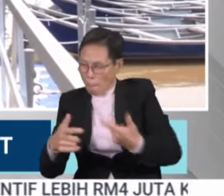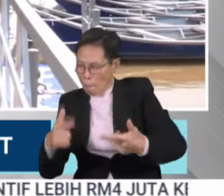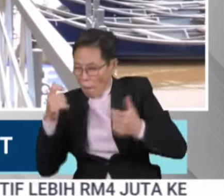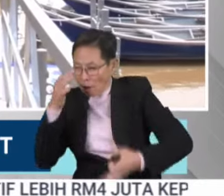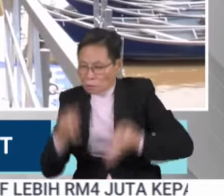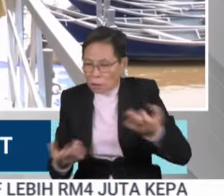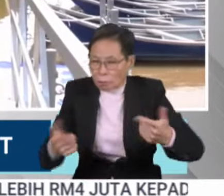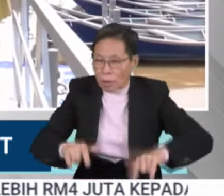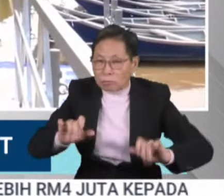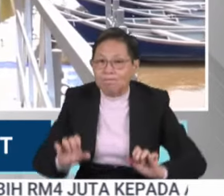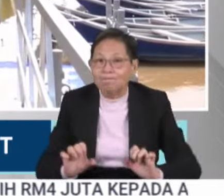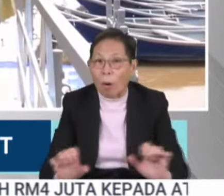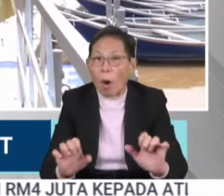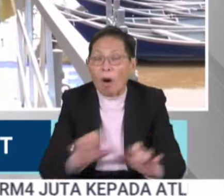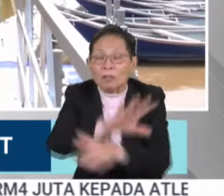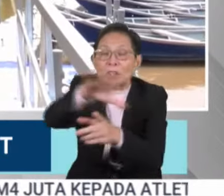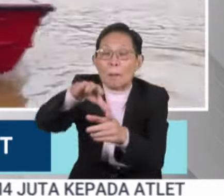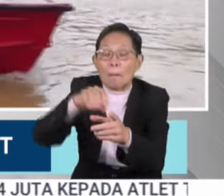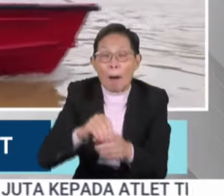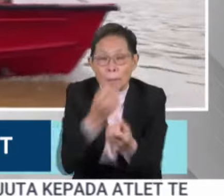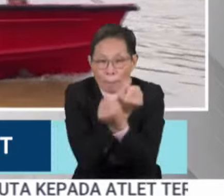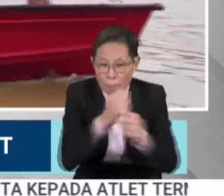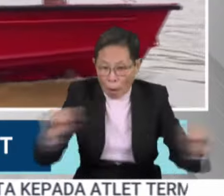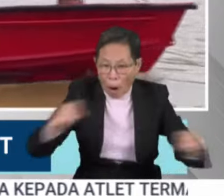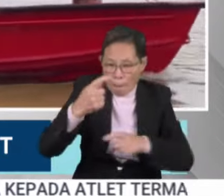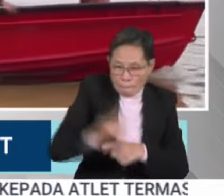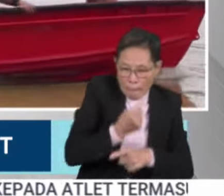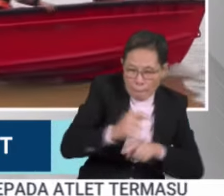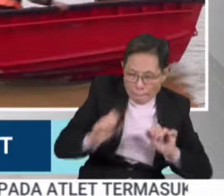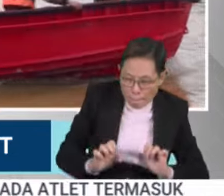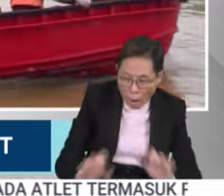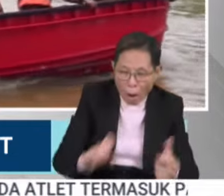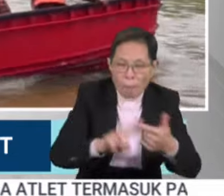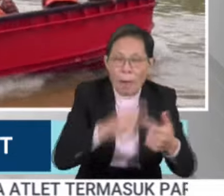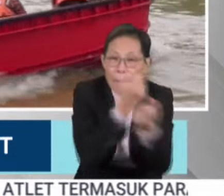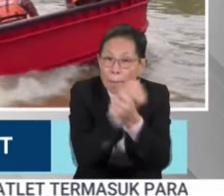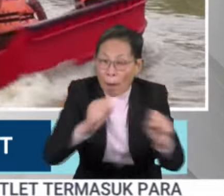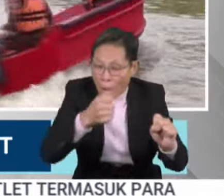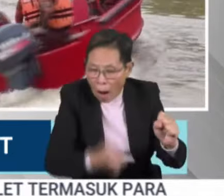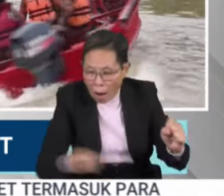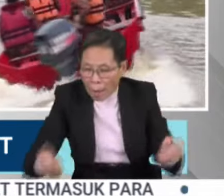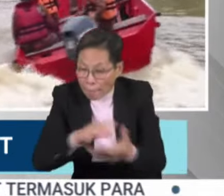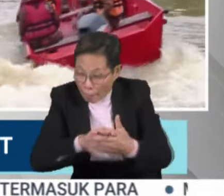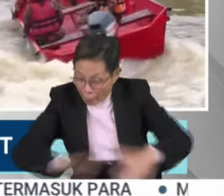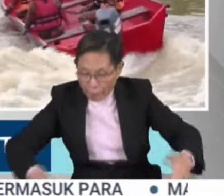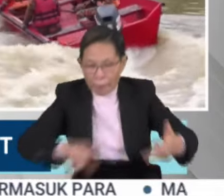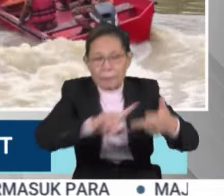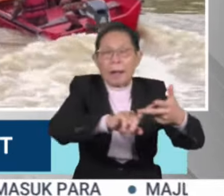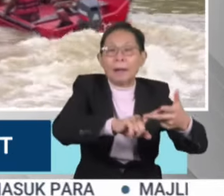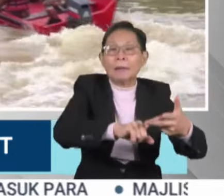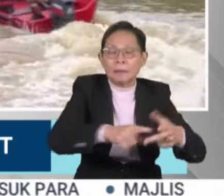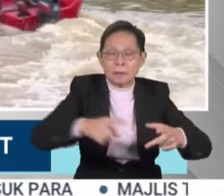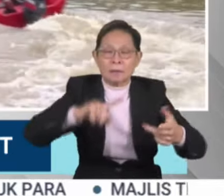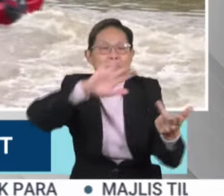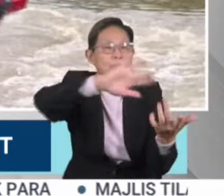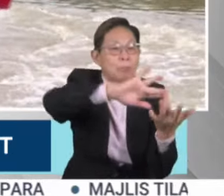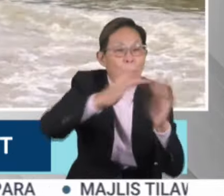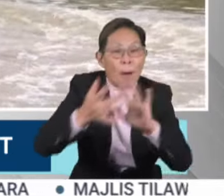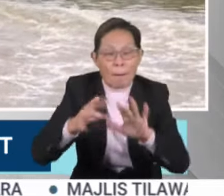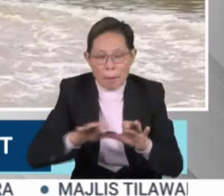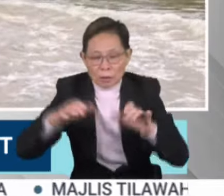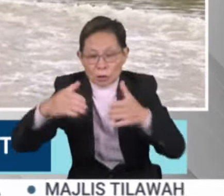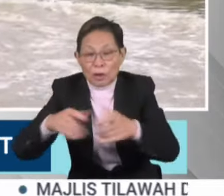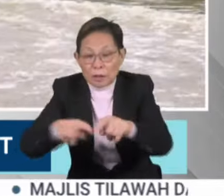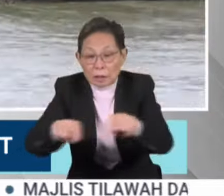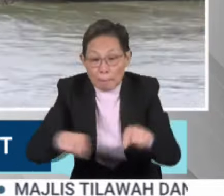sekiranya berlaku kecemasan. Ini termasuk persiapan latihan kecemasan, penyediaan peralatan menyelamat serta penyelarasan pasukan